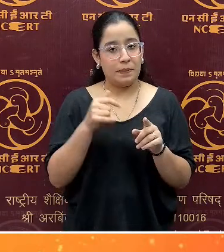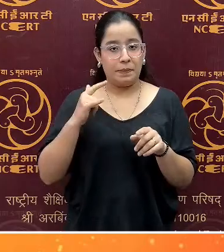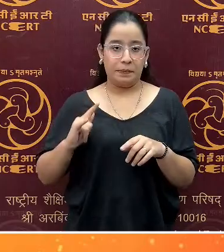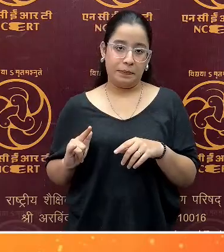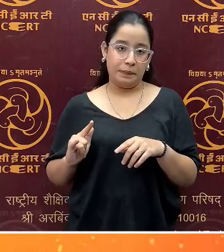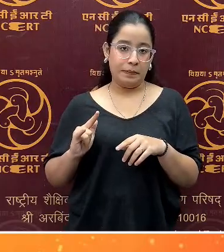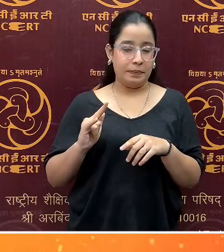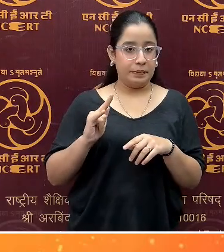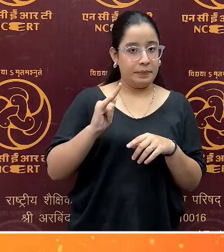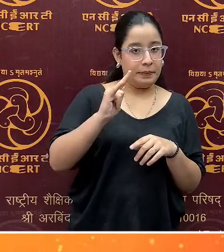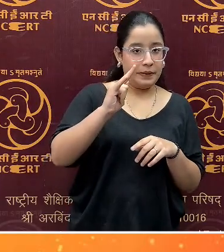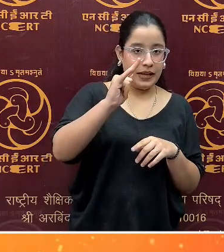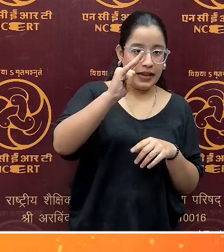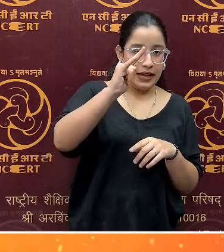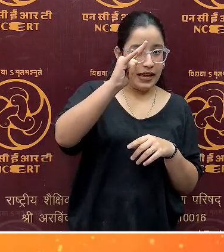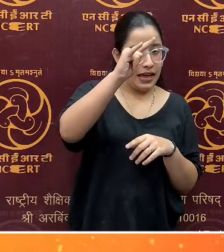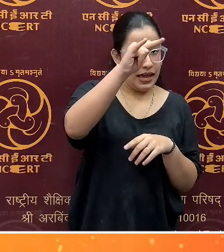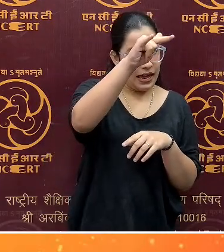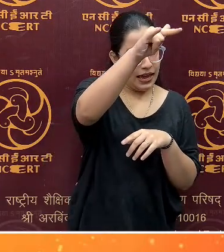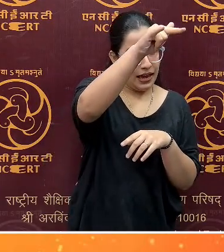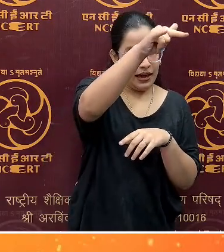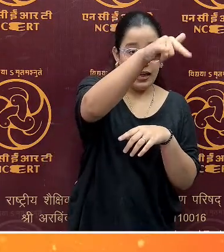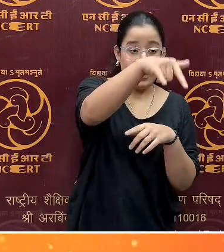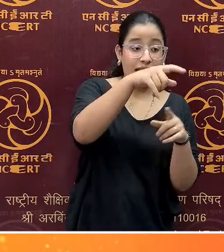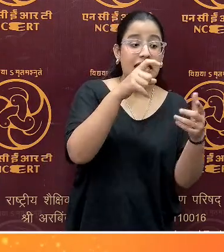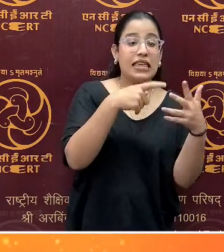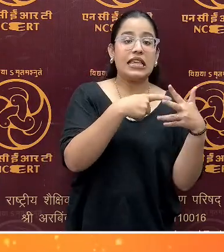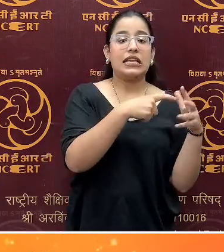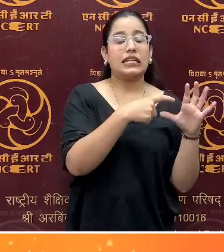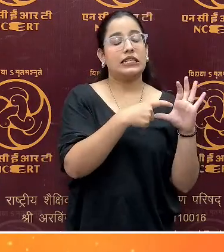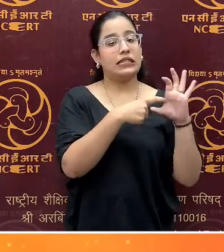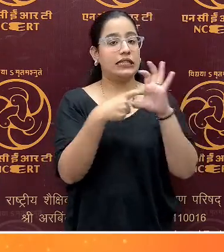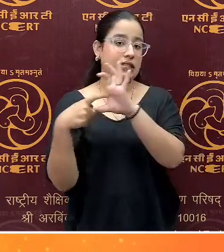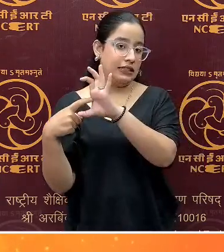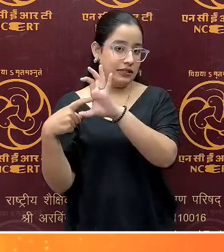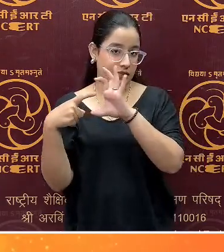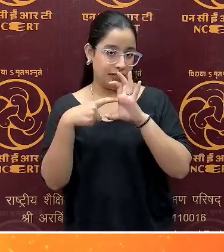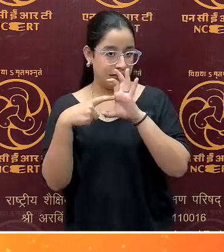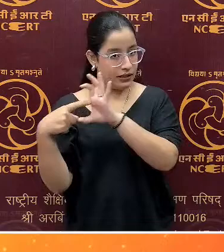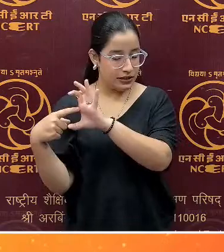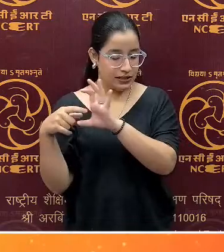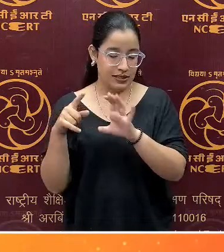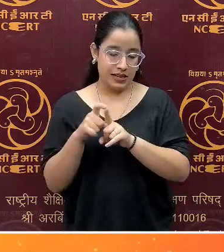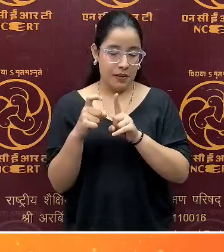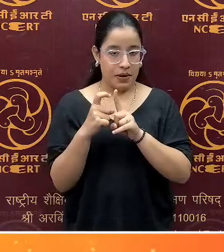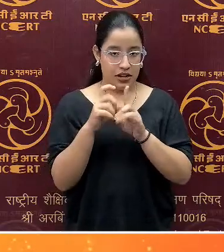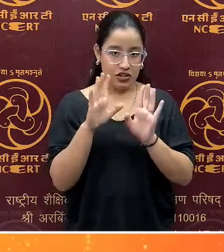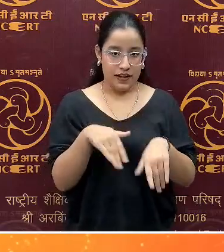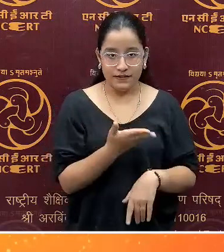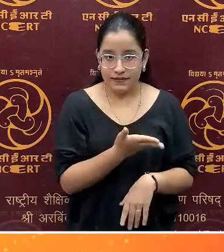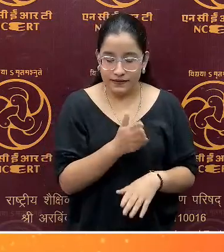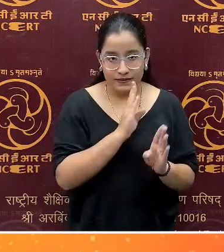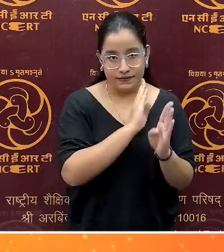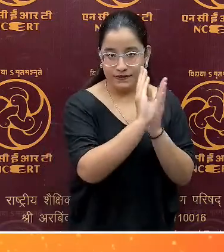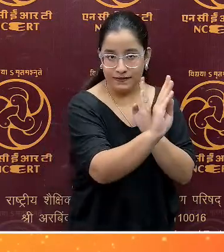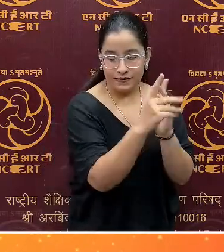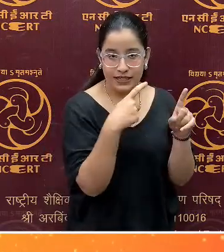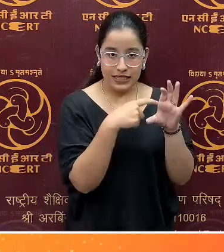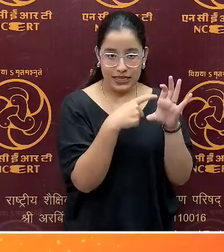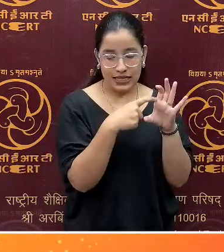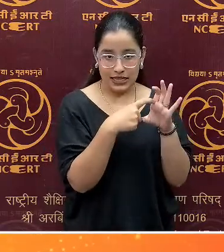रहा है, प्लेन इज फ्लाइंग इन दिस डायरेक्शन ईस्ट, ठीक है, उसका डायरेक्शन है आपके पास,